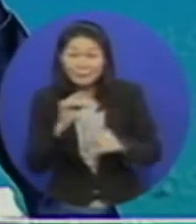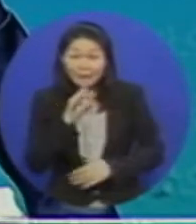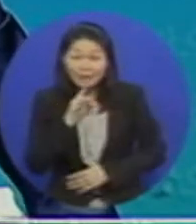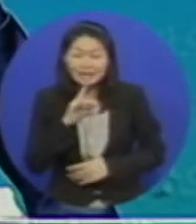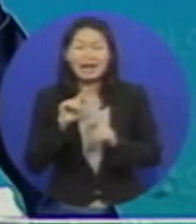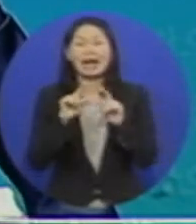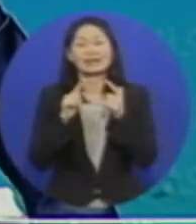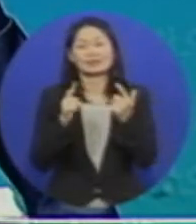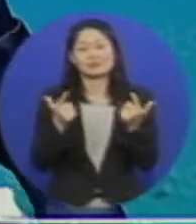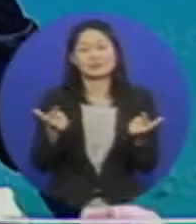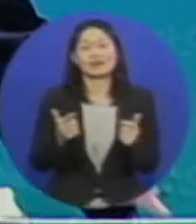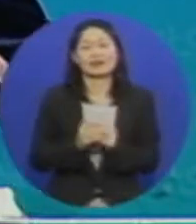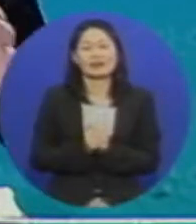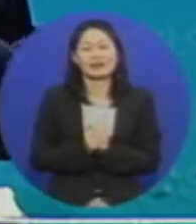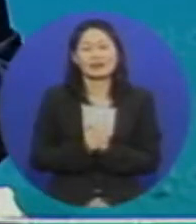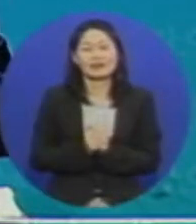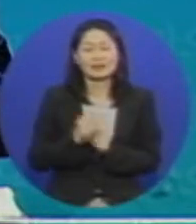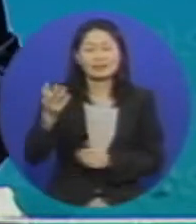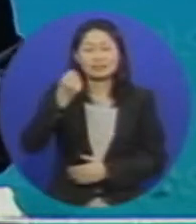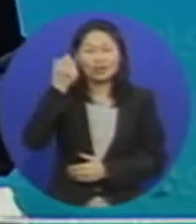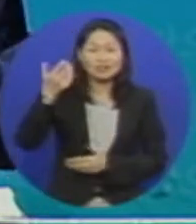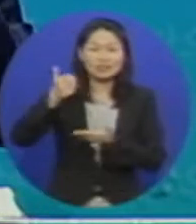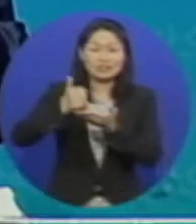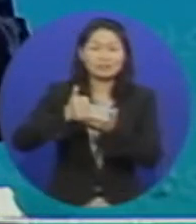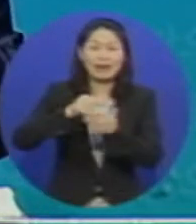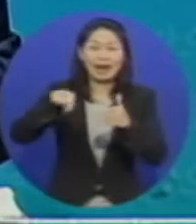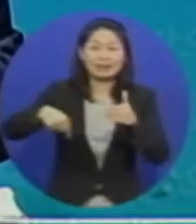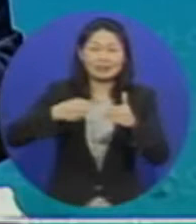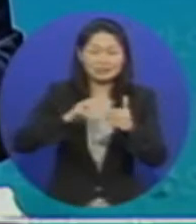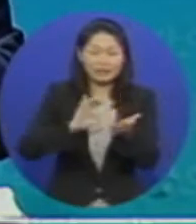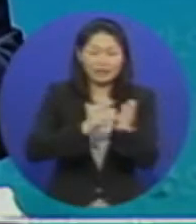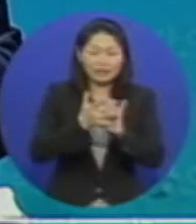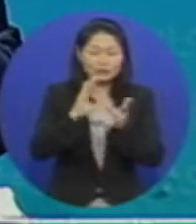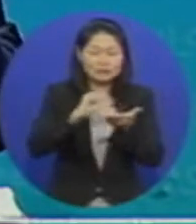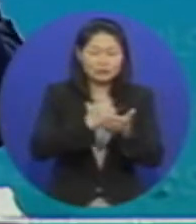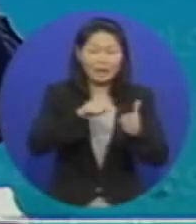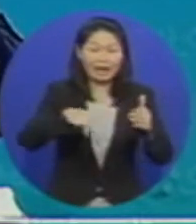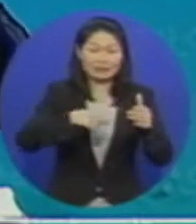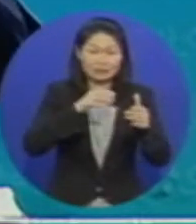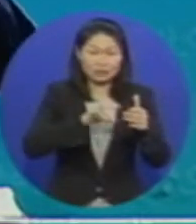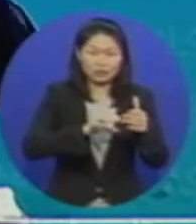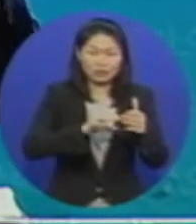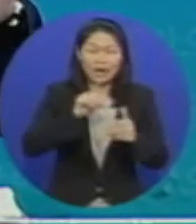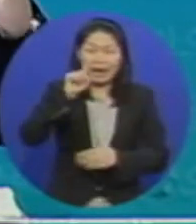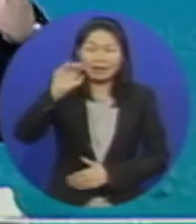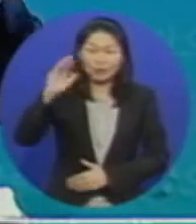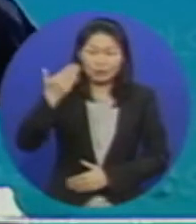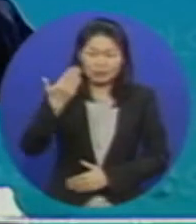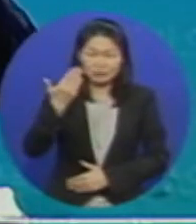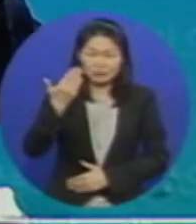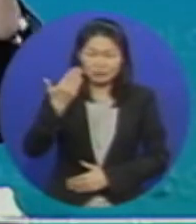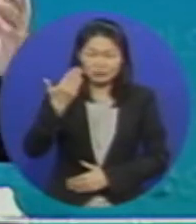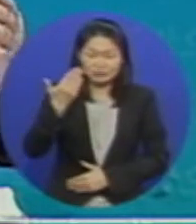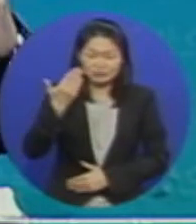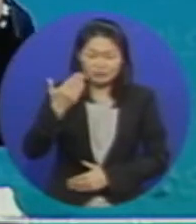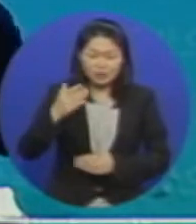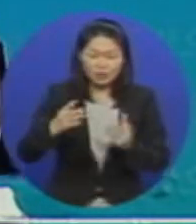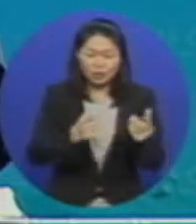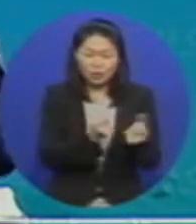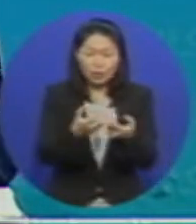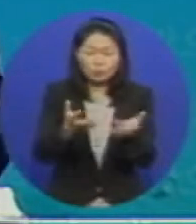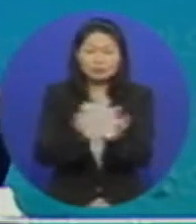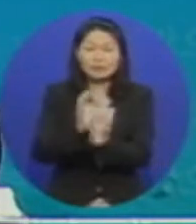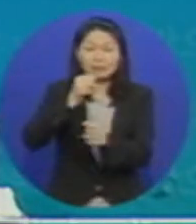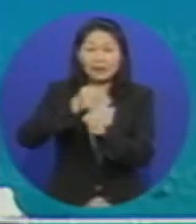아니에요 성령님 안에서 예수 그리스도 안에서 하나 되도록 하나 되는 공동체 를